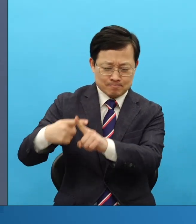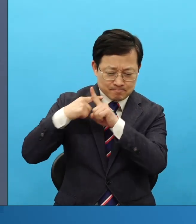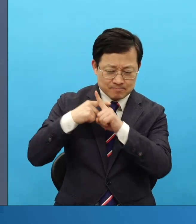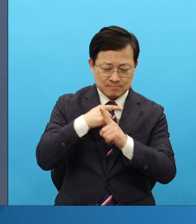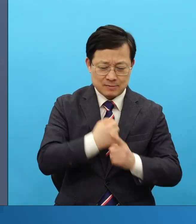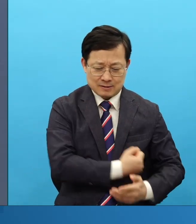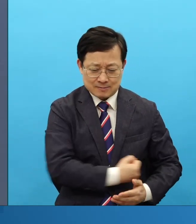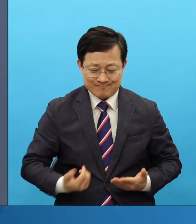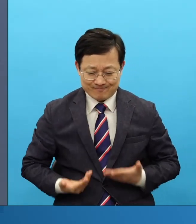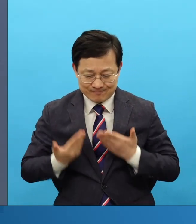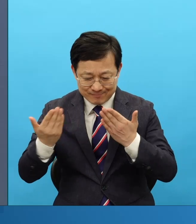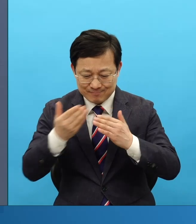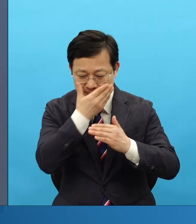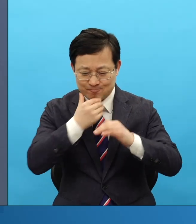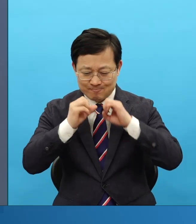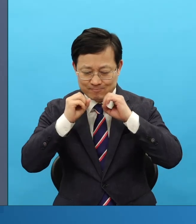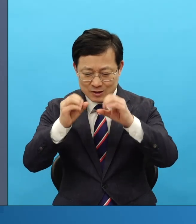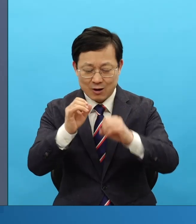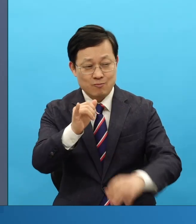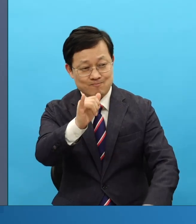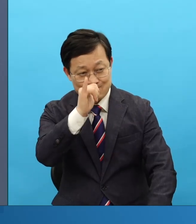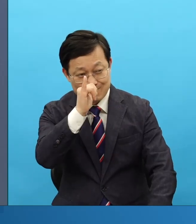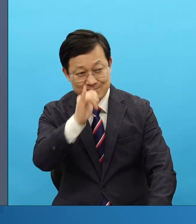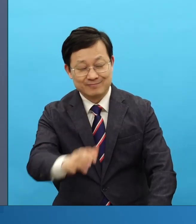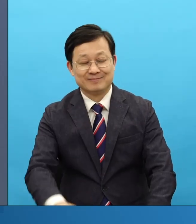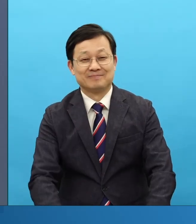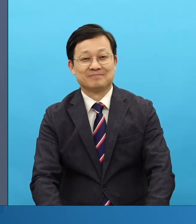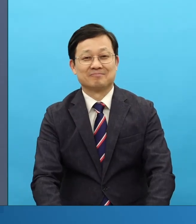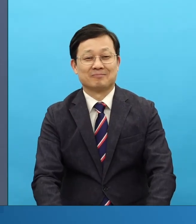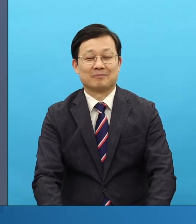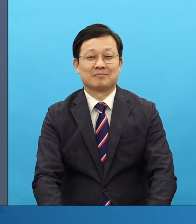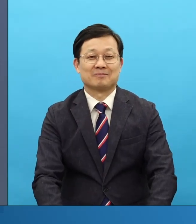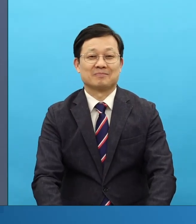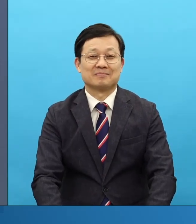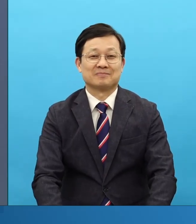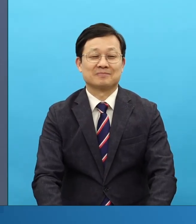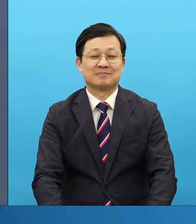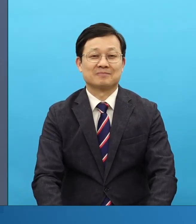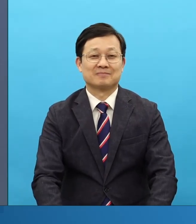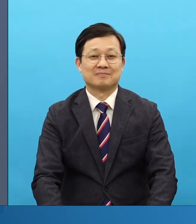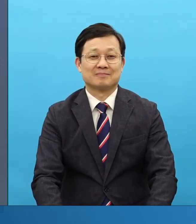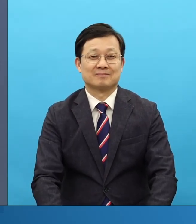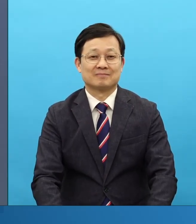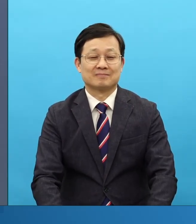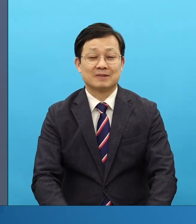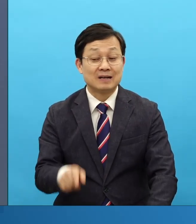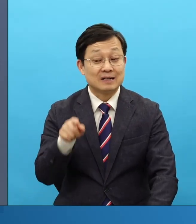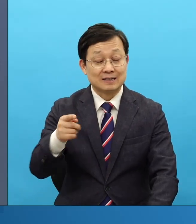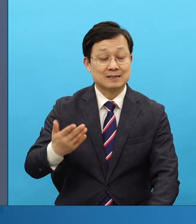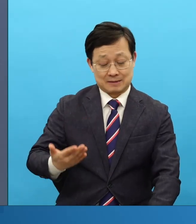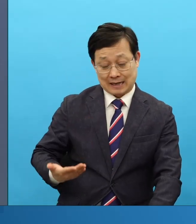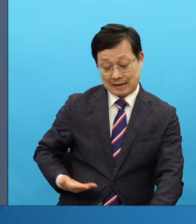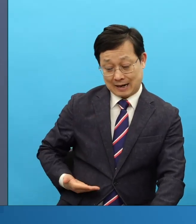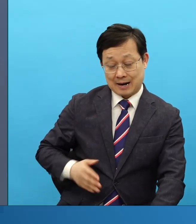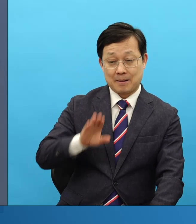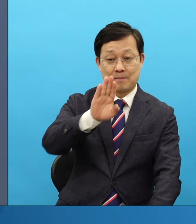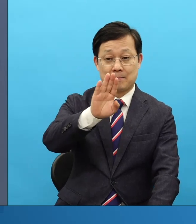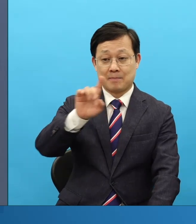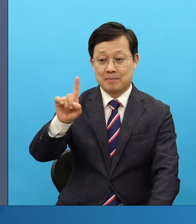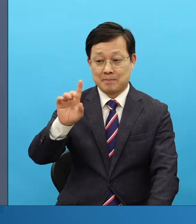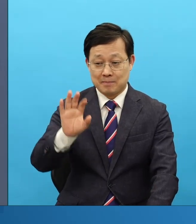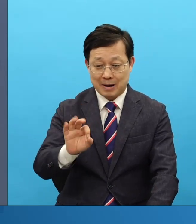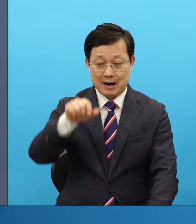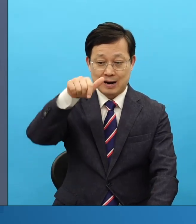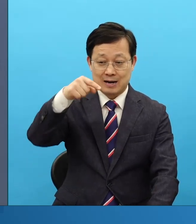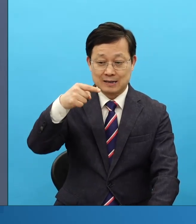said, Pastor, we're doing the gospel movement very well here. We're going to stake our lives for this gospel 그 movement. 나라가 예수 믿게 된다고요.